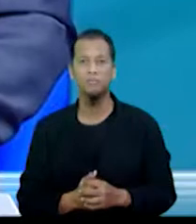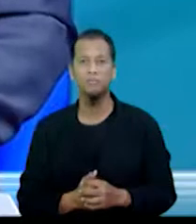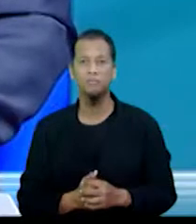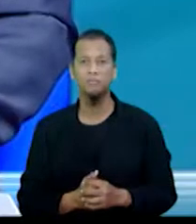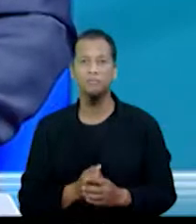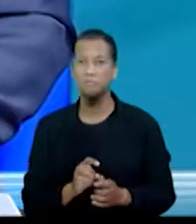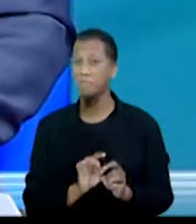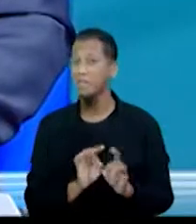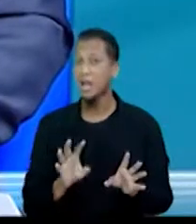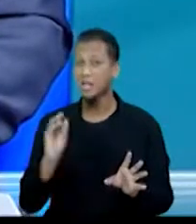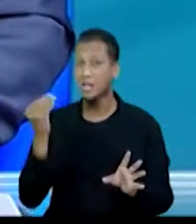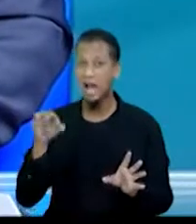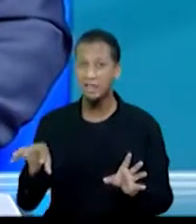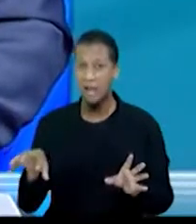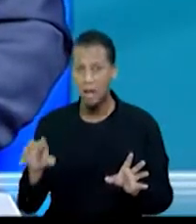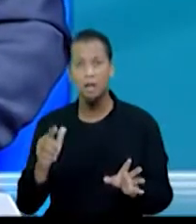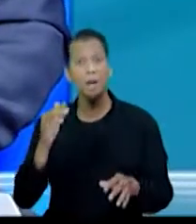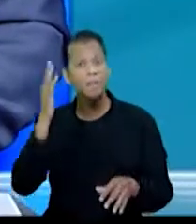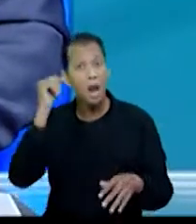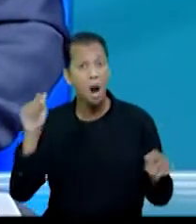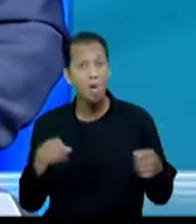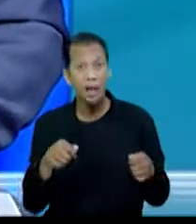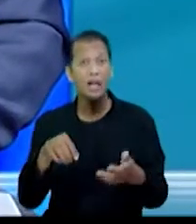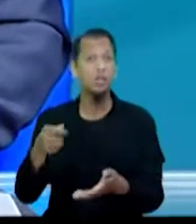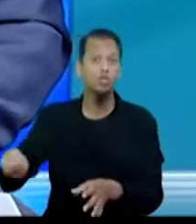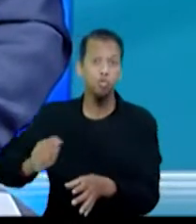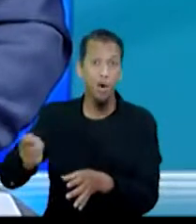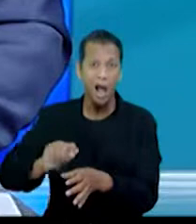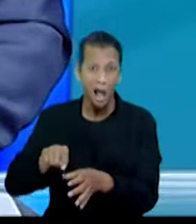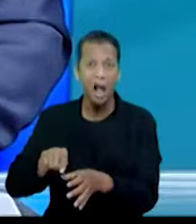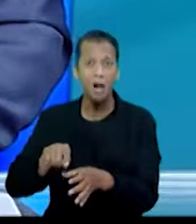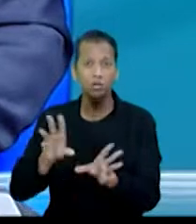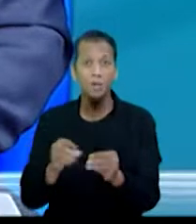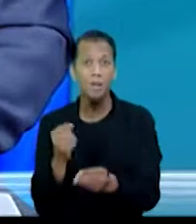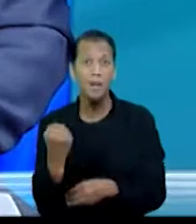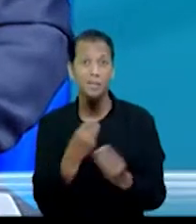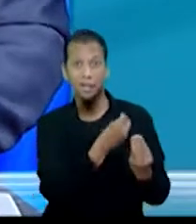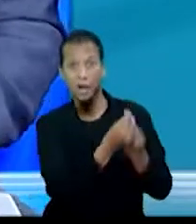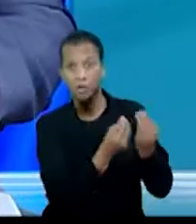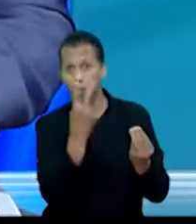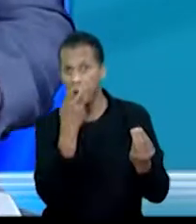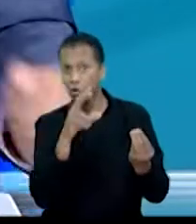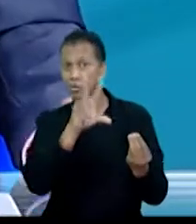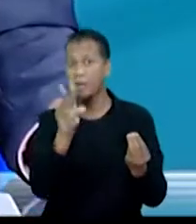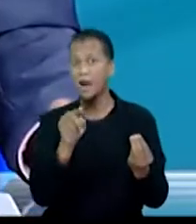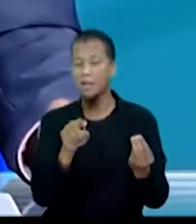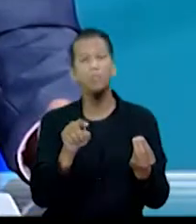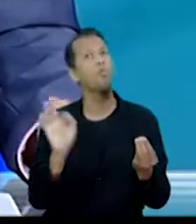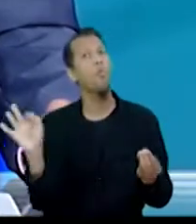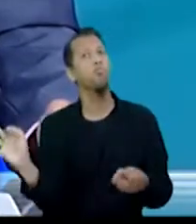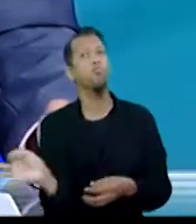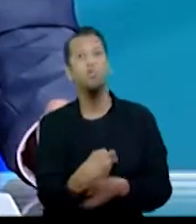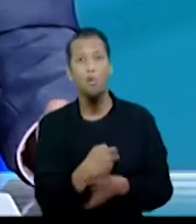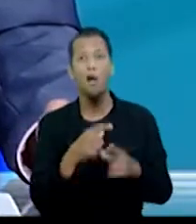Tidak berbeda dengan ibu kota, ketersediaan minyak goreng curah di sejumlah pasar tradisional Bandung, Jawa Barat juga kosong. Jika tersedia, agen menjualnya